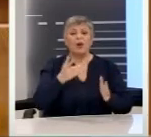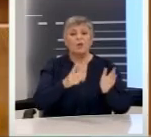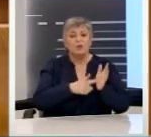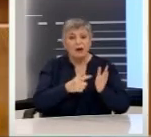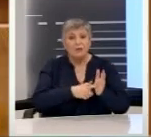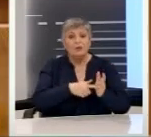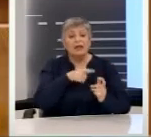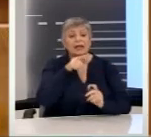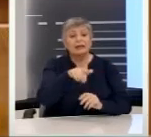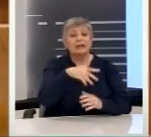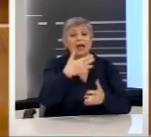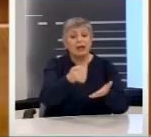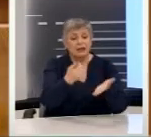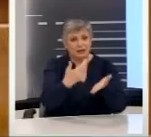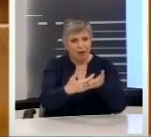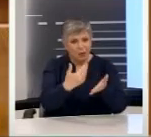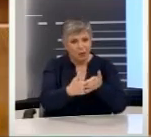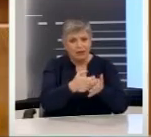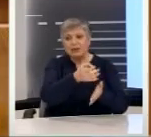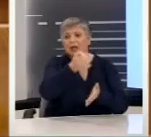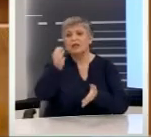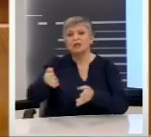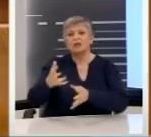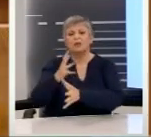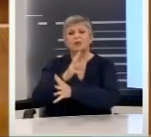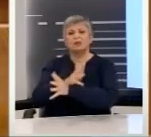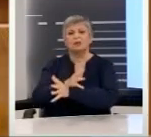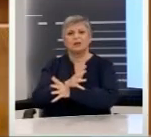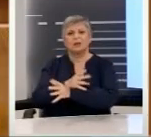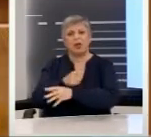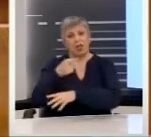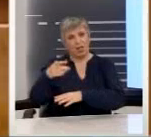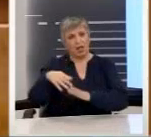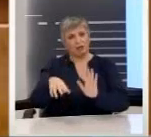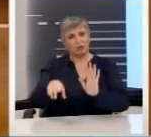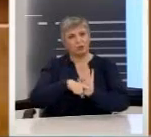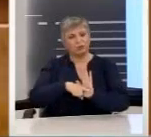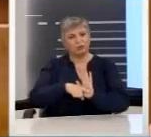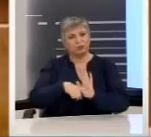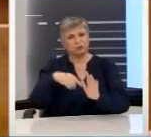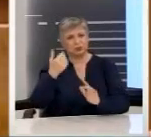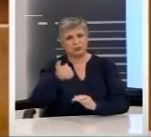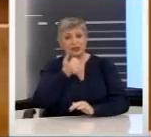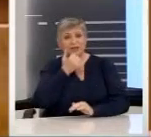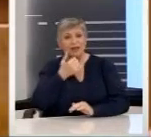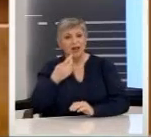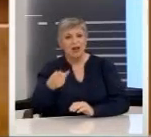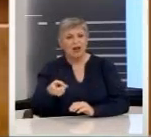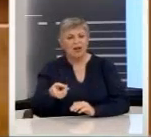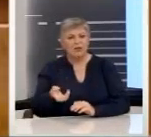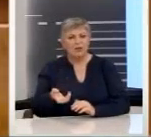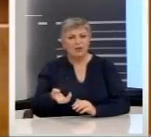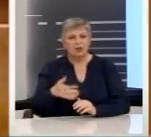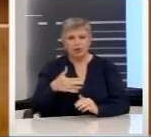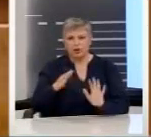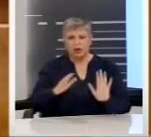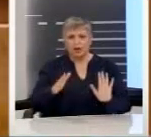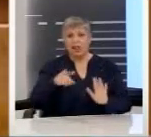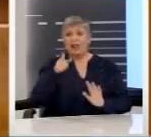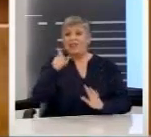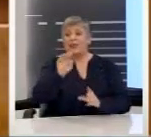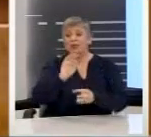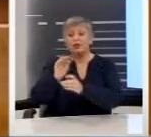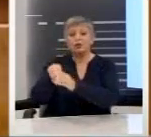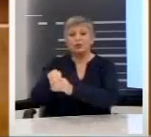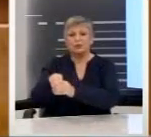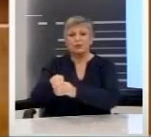αλλά σε πανευρωπαϊκή διάσταση? Τι το μεμπτό διακρίνεται? Είδατε, μιλάτε για παρέμβαση και χειραγώγηση της δικαιοσύνης. Αυτή η απόφαση του